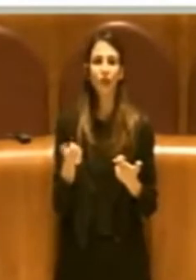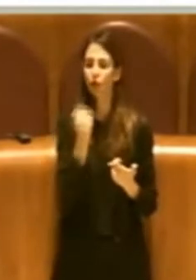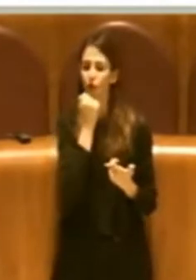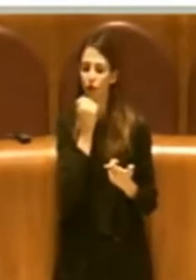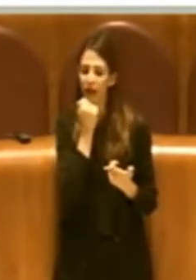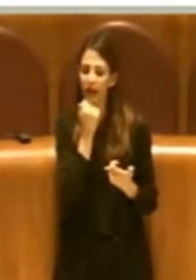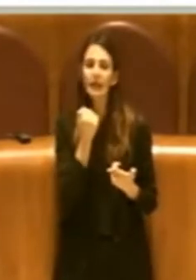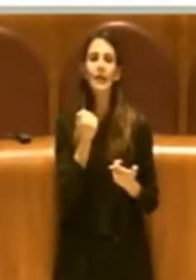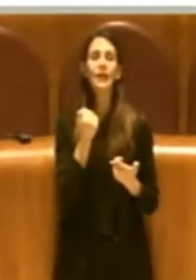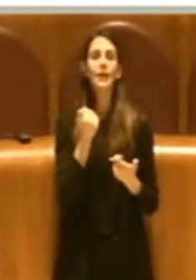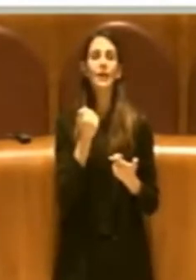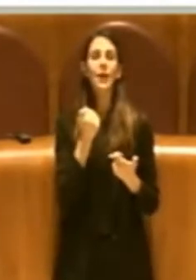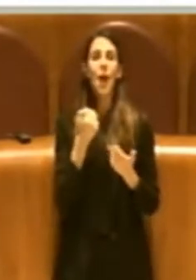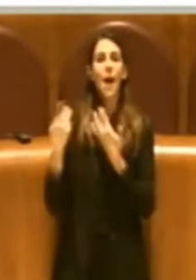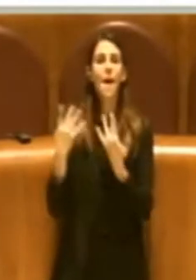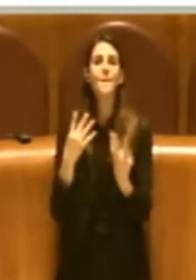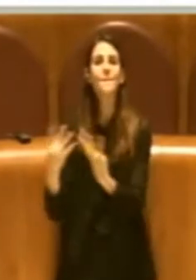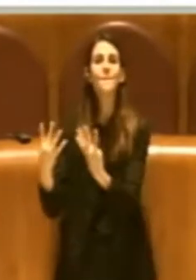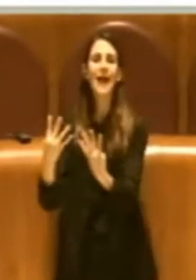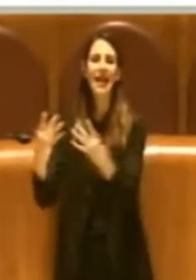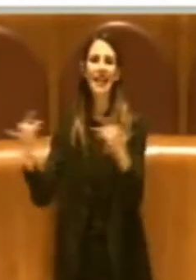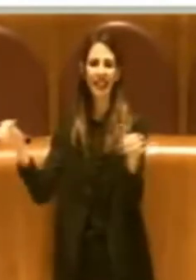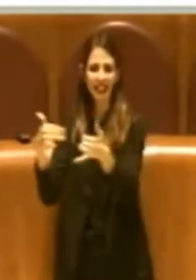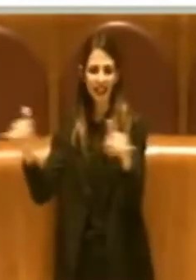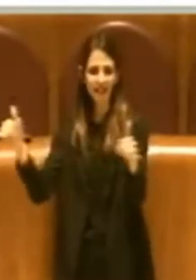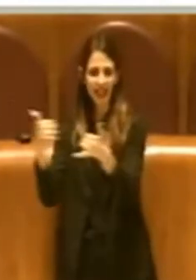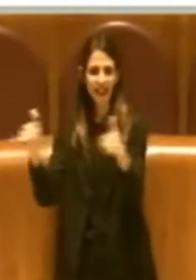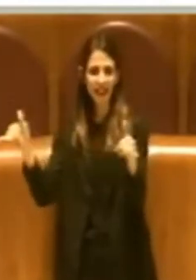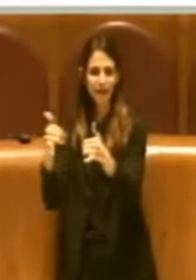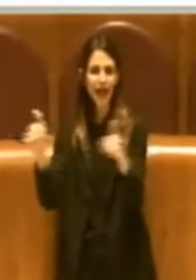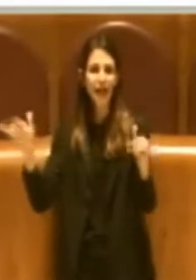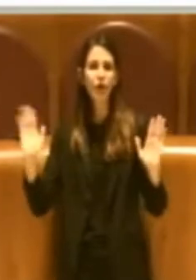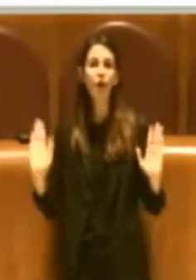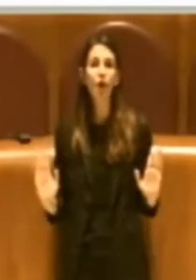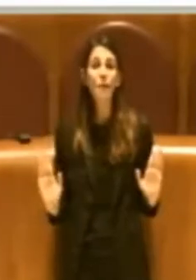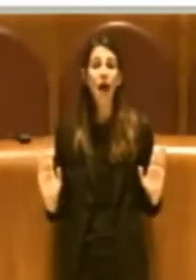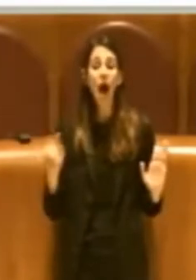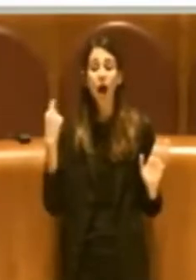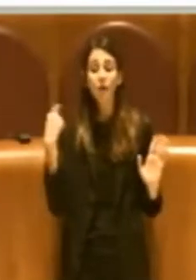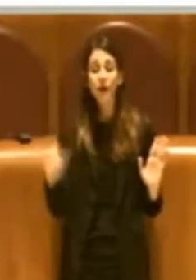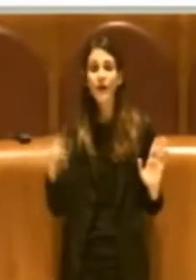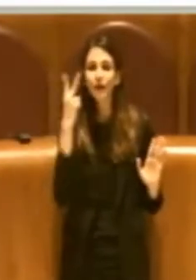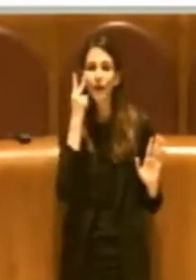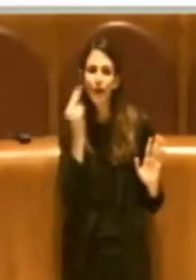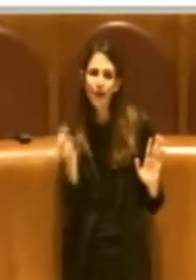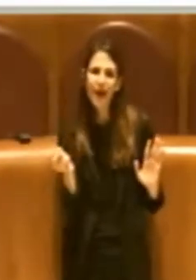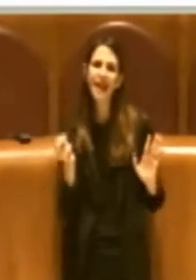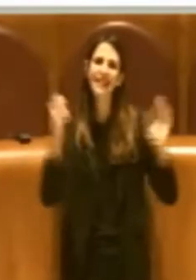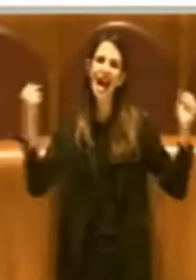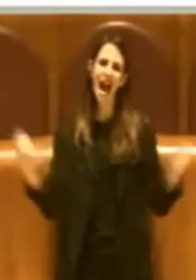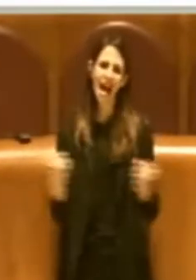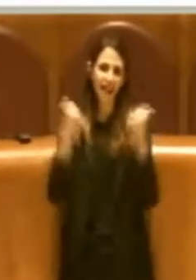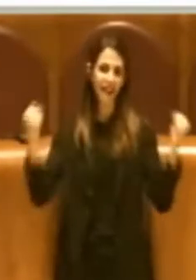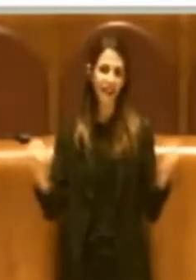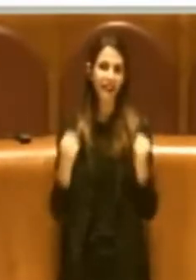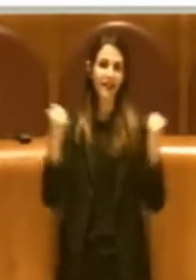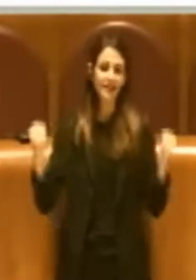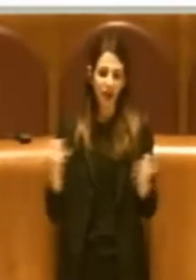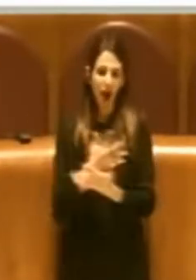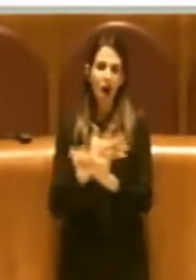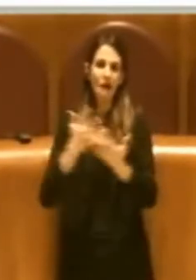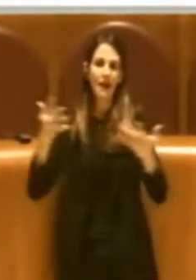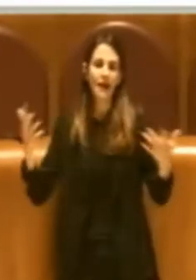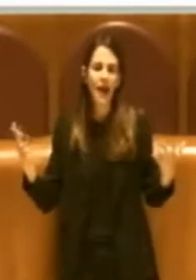quali i parchi divertimento cosiddetti, che però riguardano delle attività di più grande, di più ampio